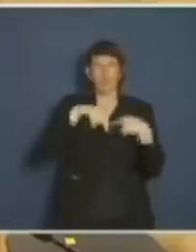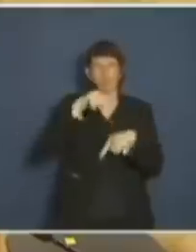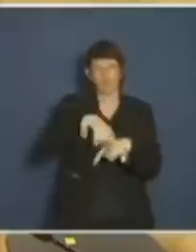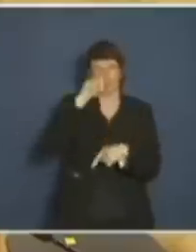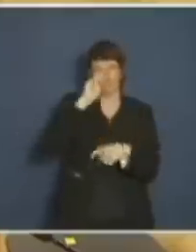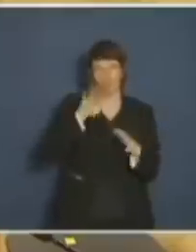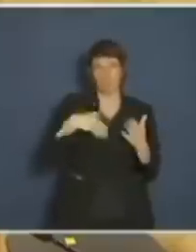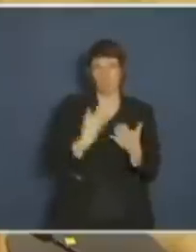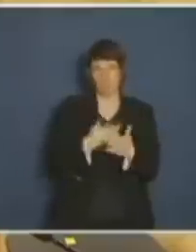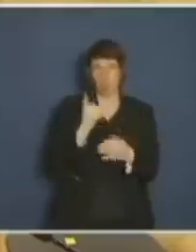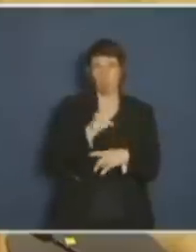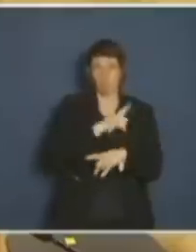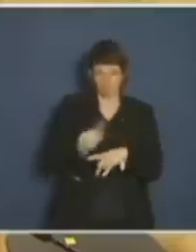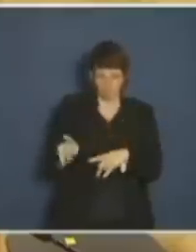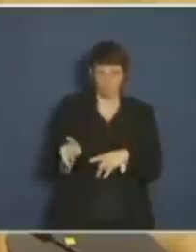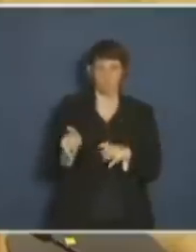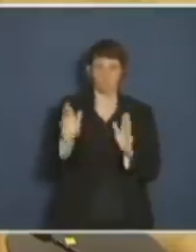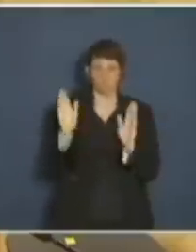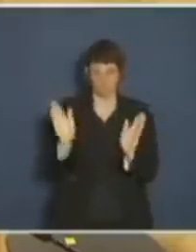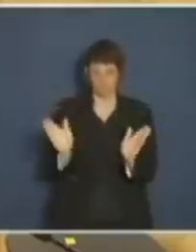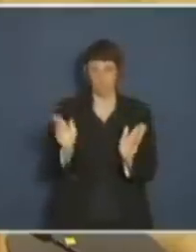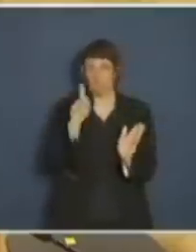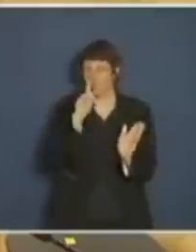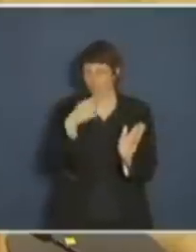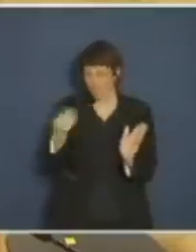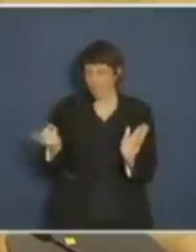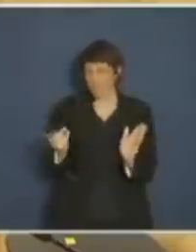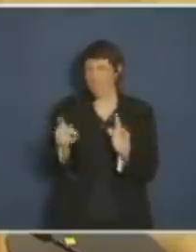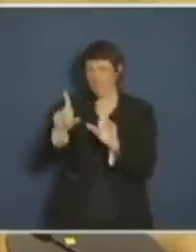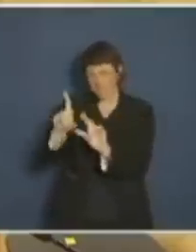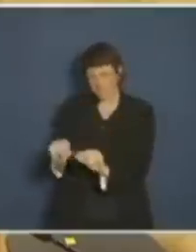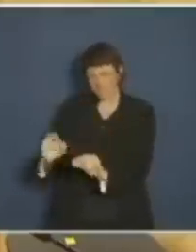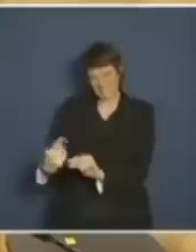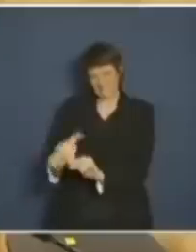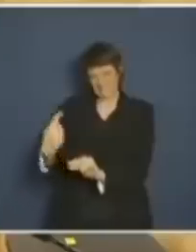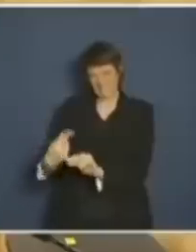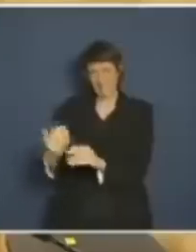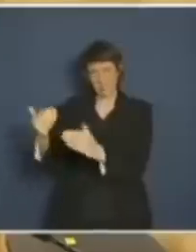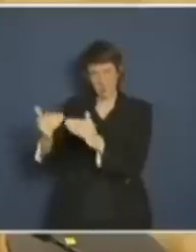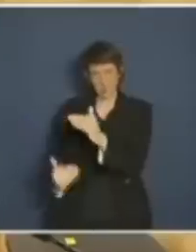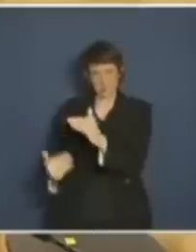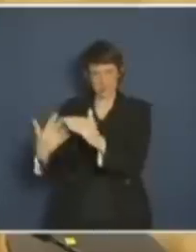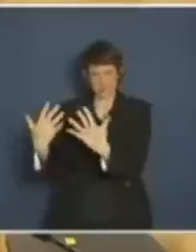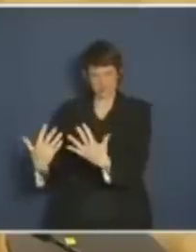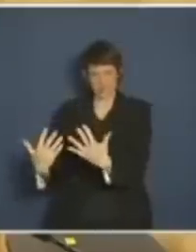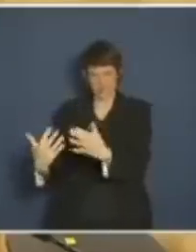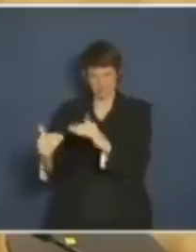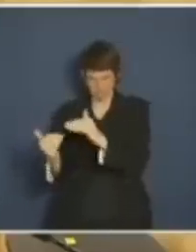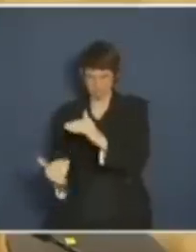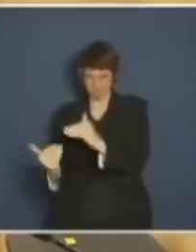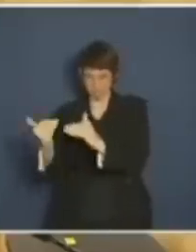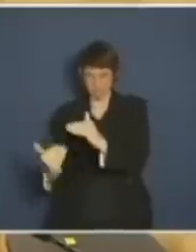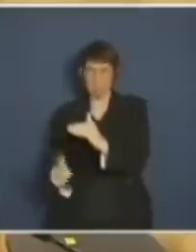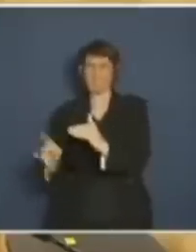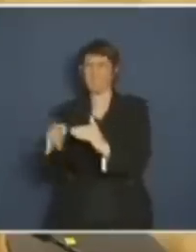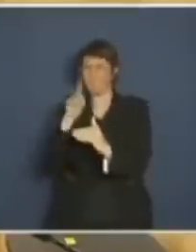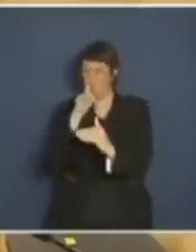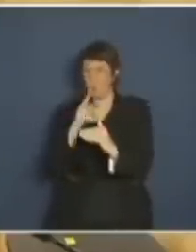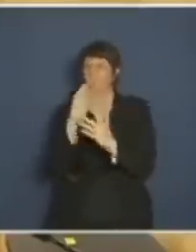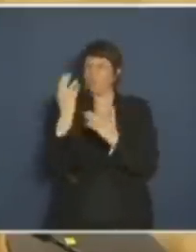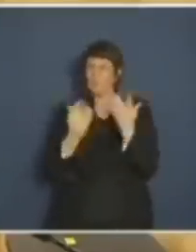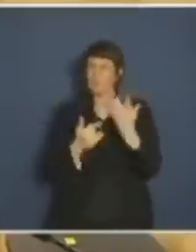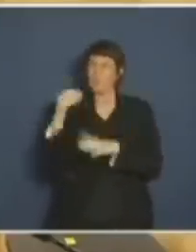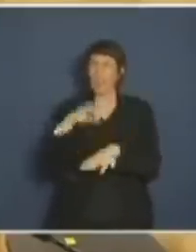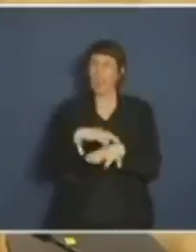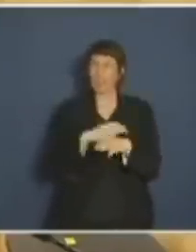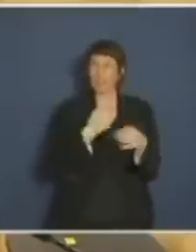Deutschland. Und also wenn diese niedrigste Zahl quasi da mitgenommen wird, würde es in etwa, wenn man nur die Arztpraxen